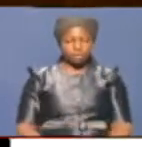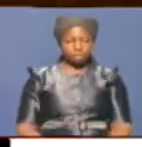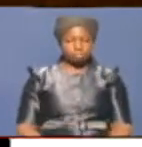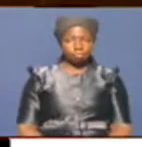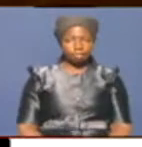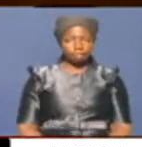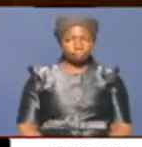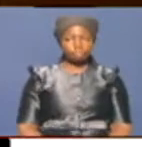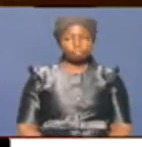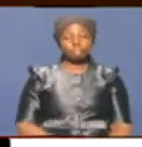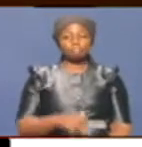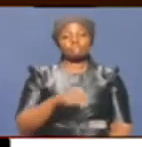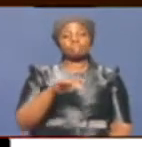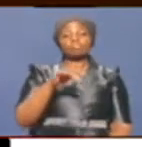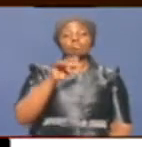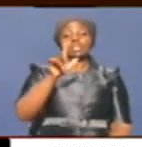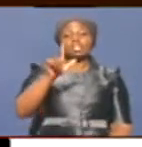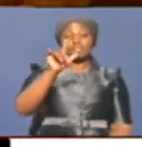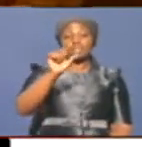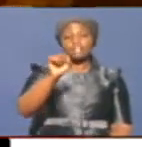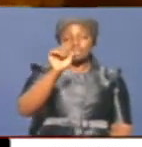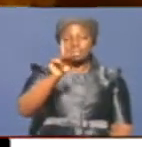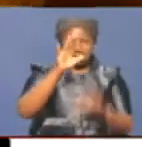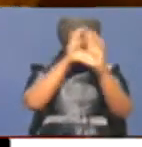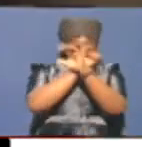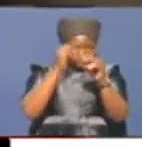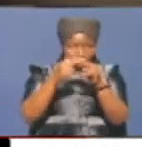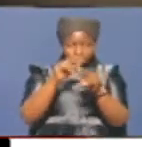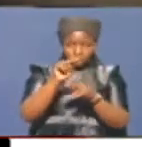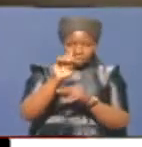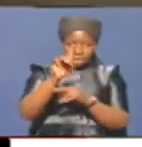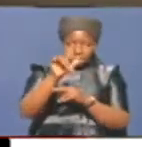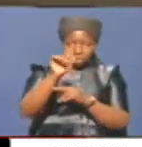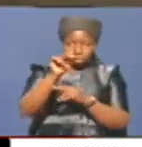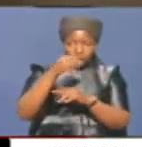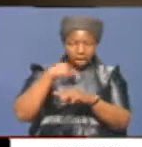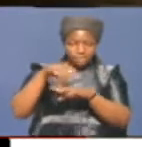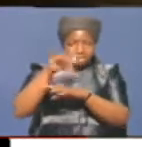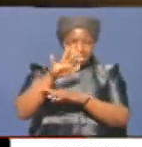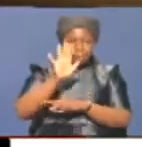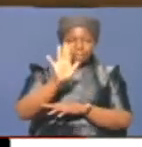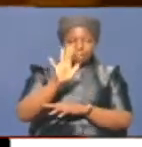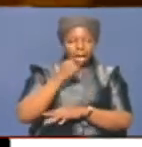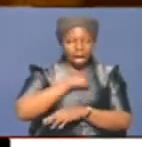Rais wa chama cha wanasheria hapa nchini Nelson Havi ametuma rambirambi zake.